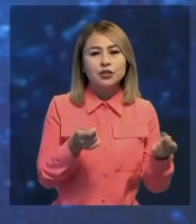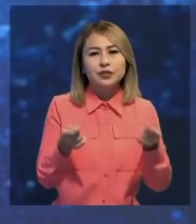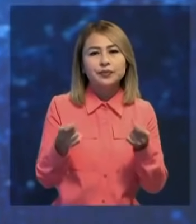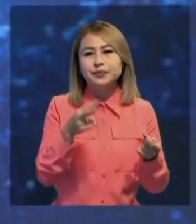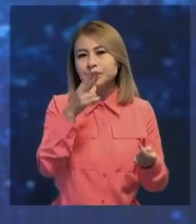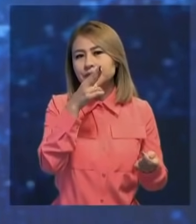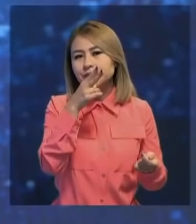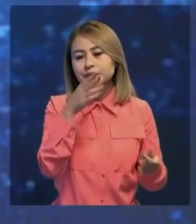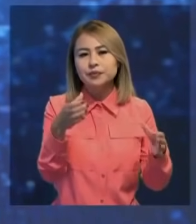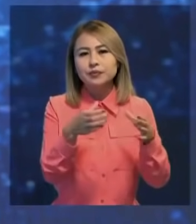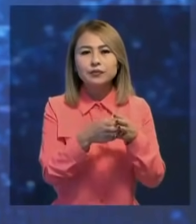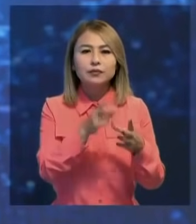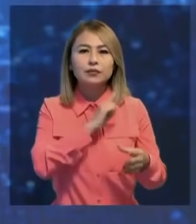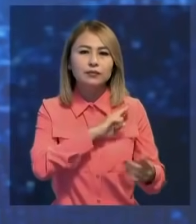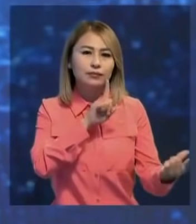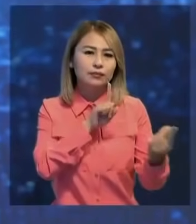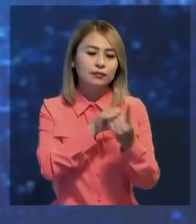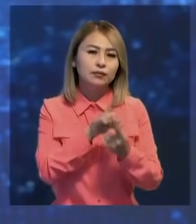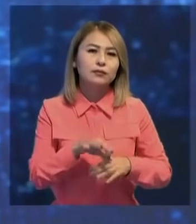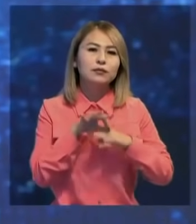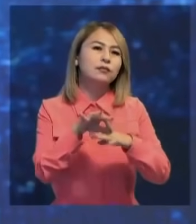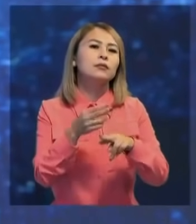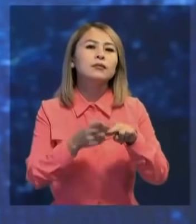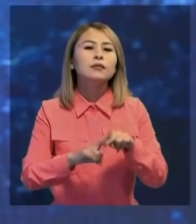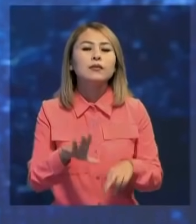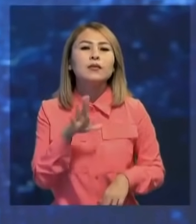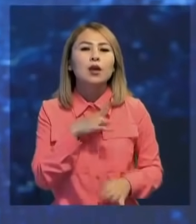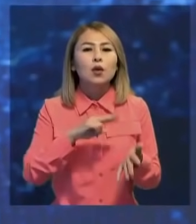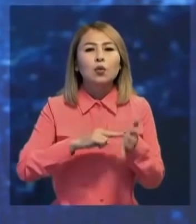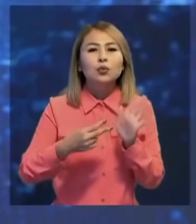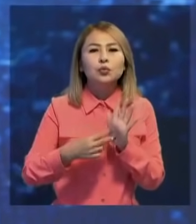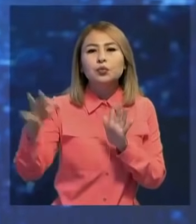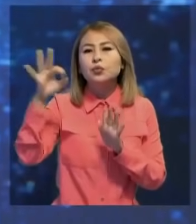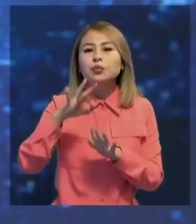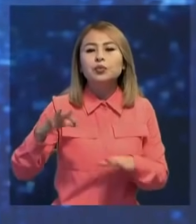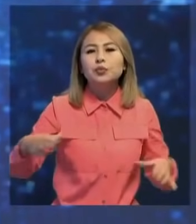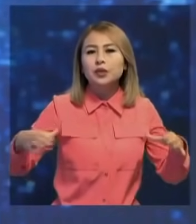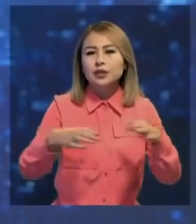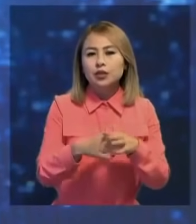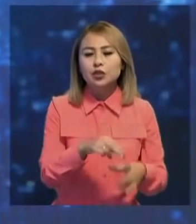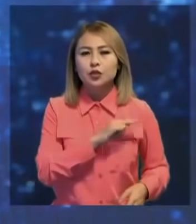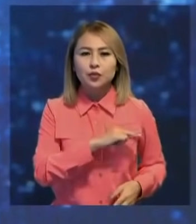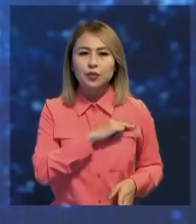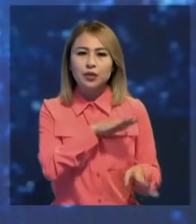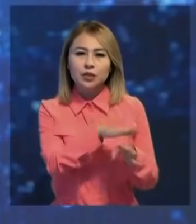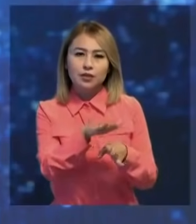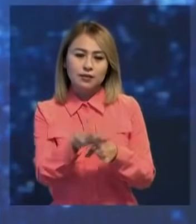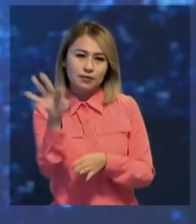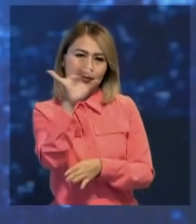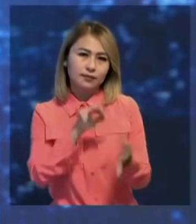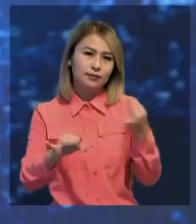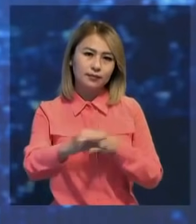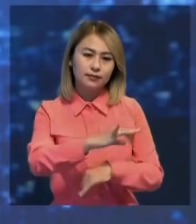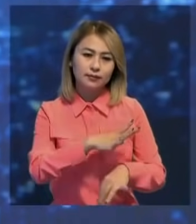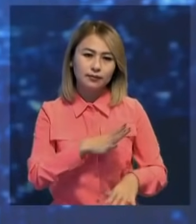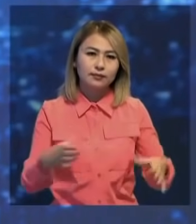Роман Склярдың жетекшілігімен кореялық іскер топ өкілдерімен кездесу өтті. Тараптар қолданыстағы жобалар бойынша бірлескен жұмысты